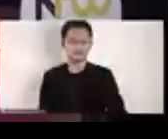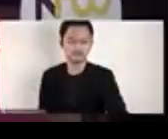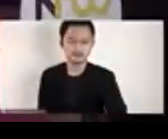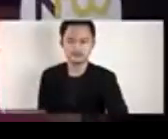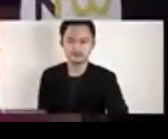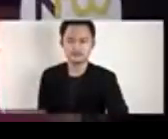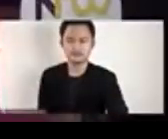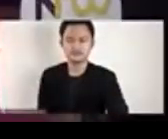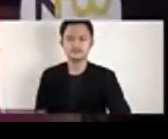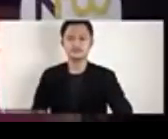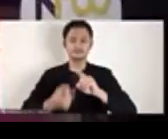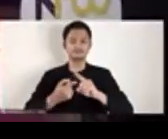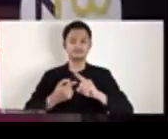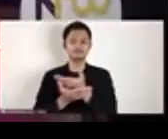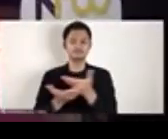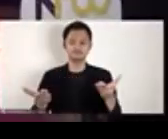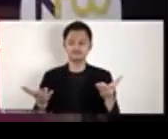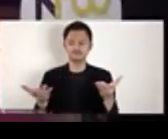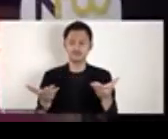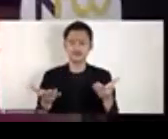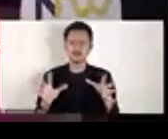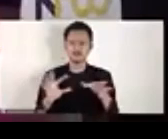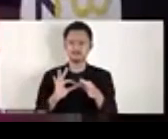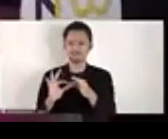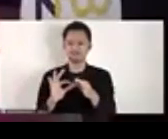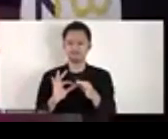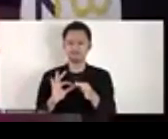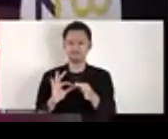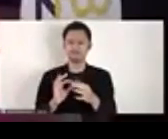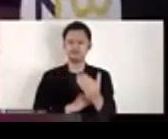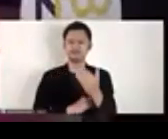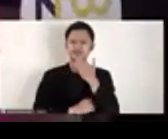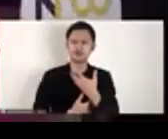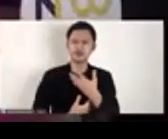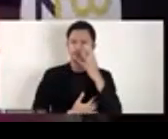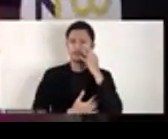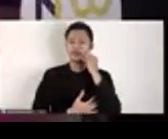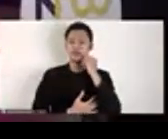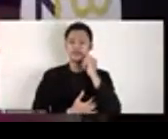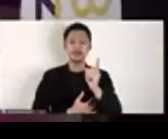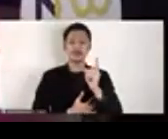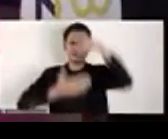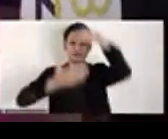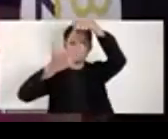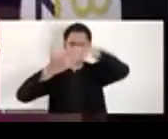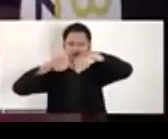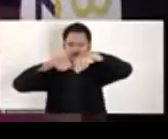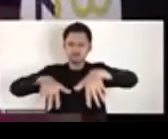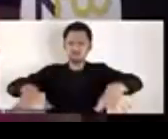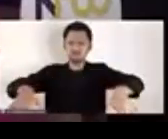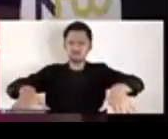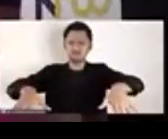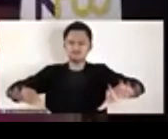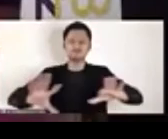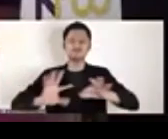teman-teman di dalam yang sudah yang sudah memiliki experiencia hingga ke grass-root program-program